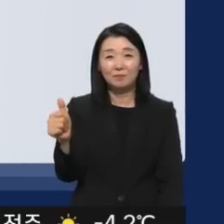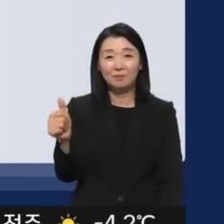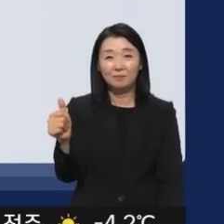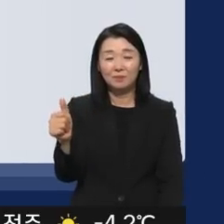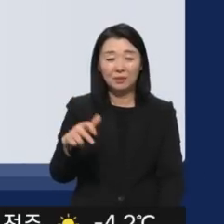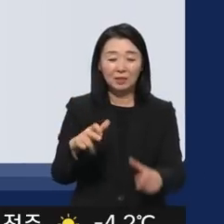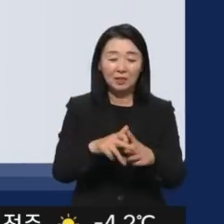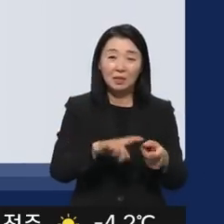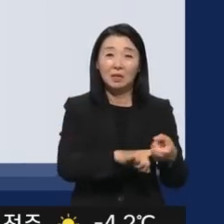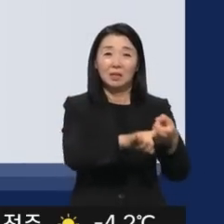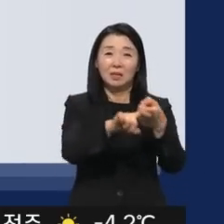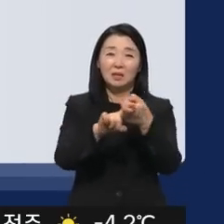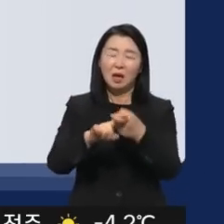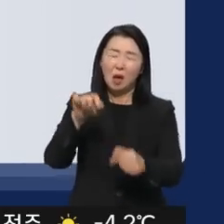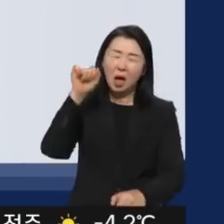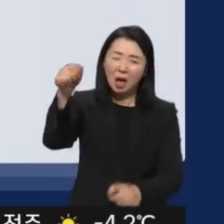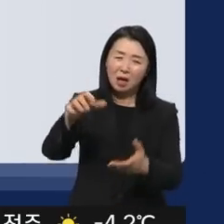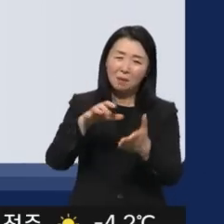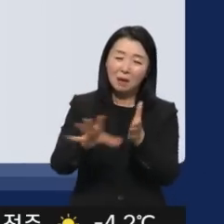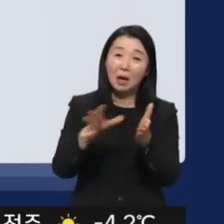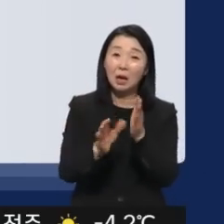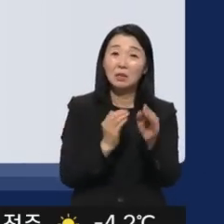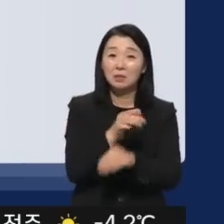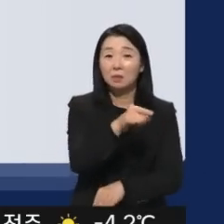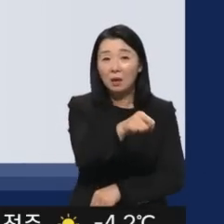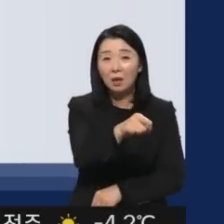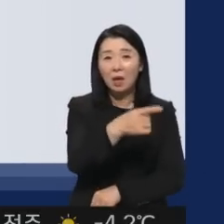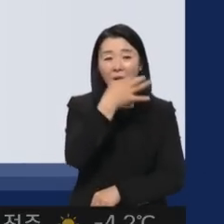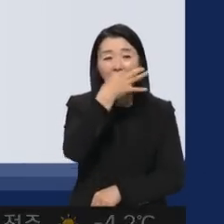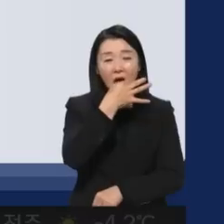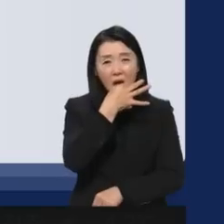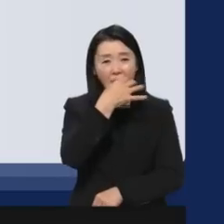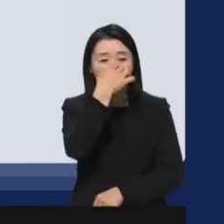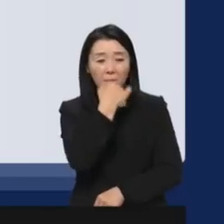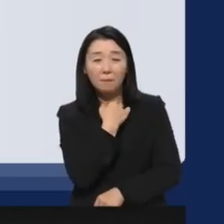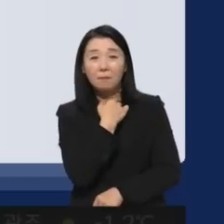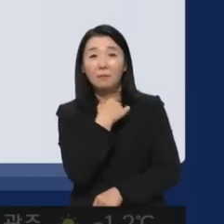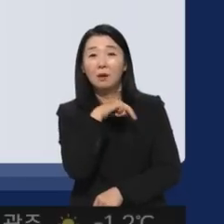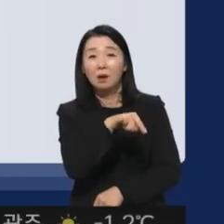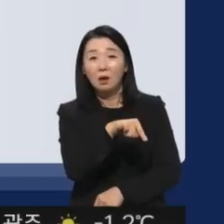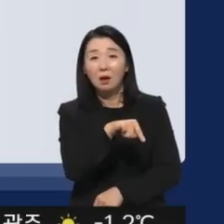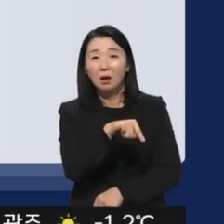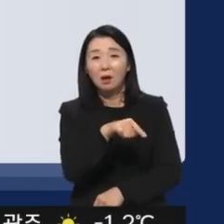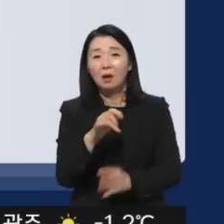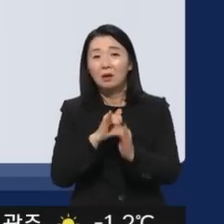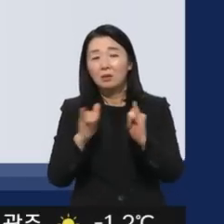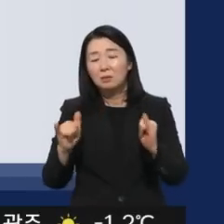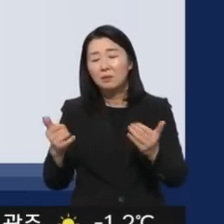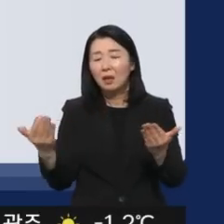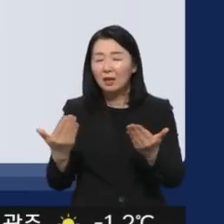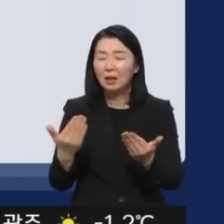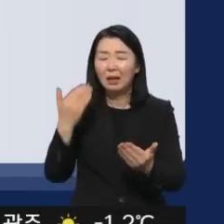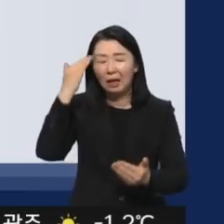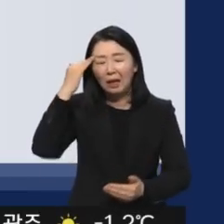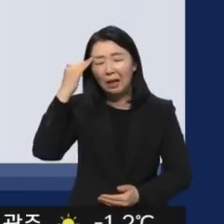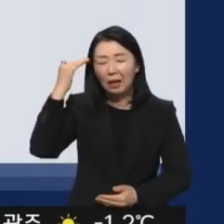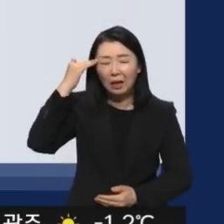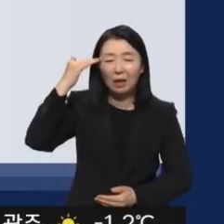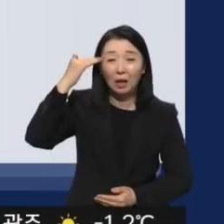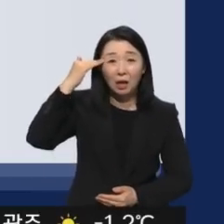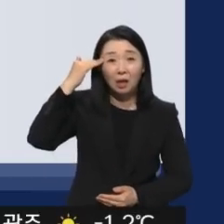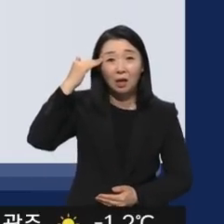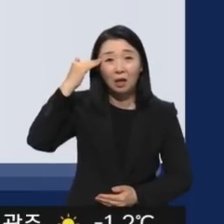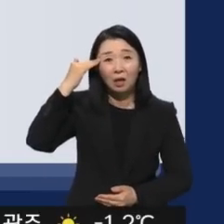FREM님께서는 전장현의 횡포가 지나치다. 자기들의 권익을 쟁취하기 위해 고단한 시민들의 출근길을 담보로